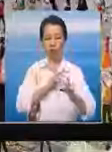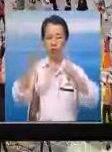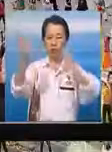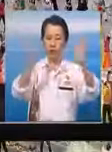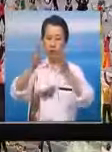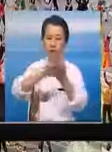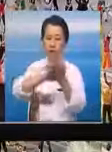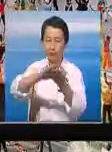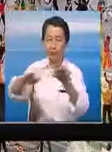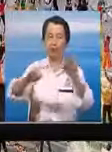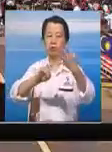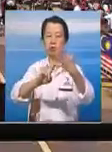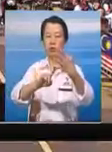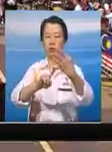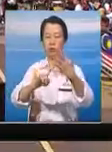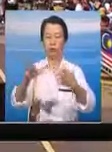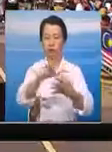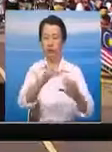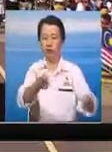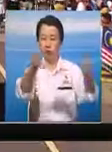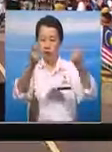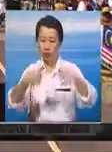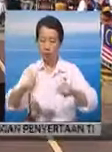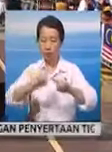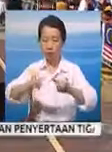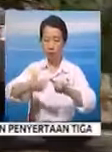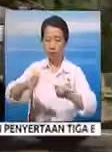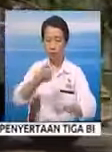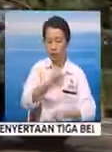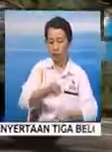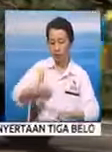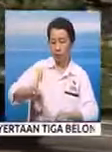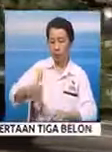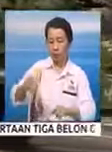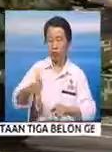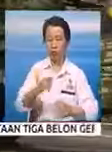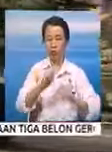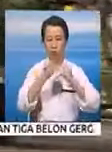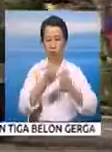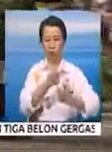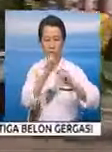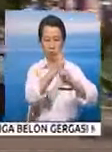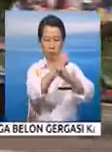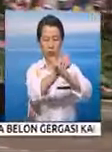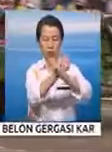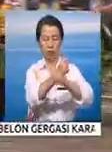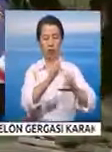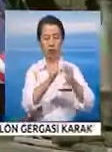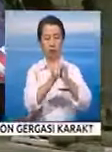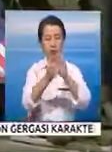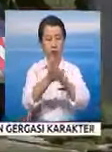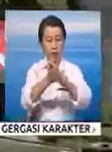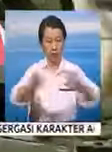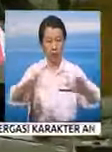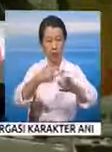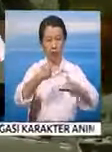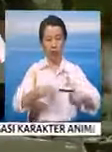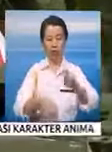Malaysia Bersih. Malah kehadiran pelbagai aset, bilik pasukan pertahanan dan keselamatan yang terdiri